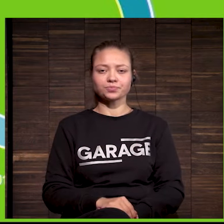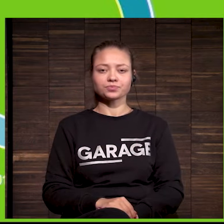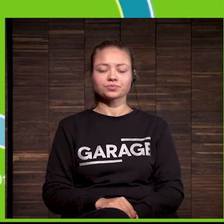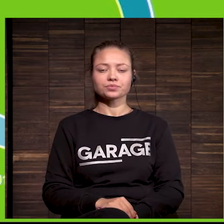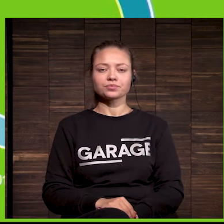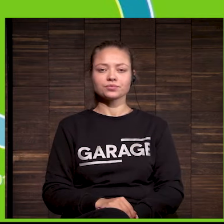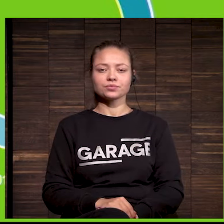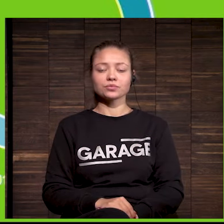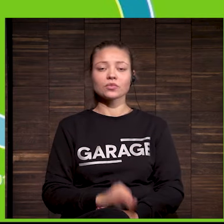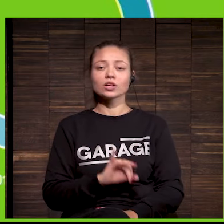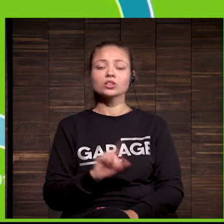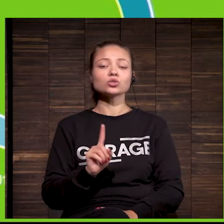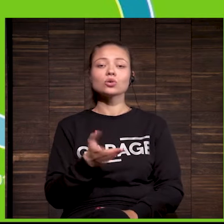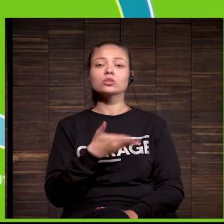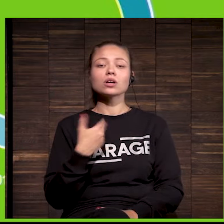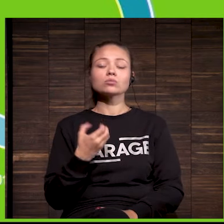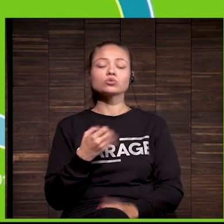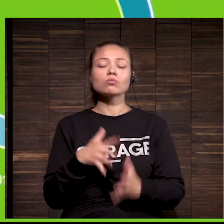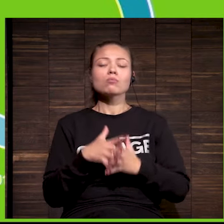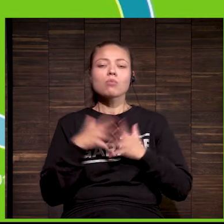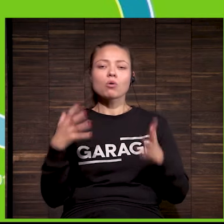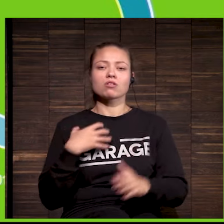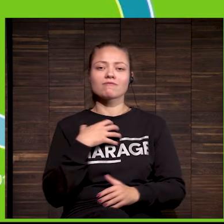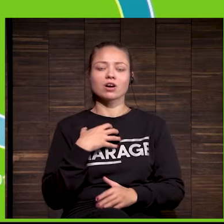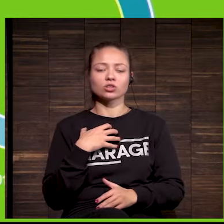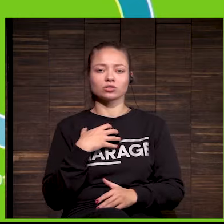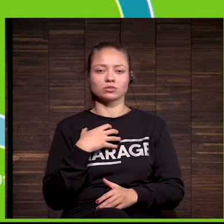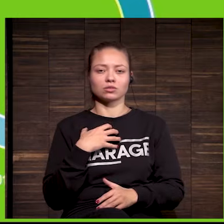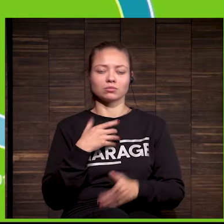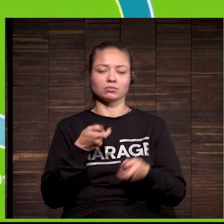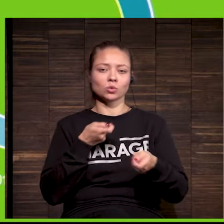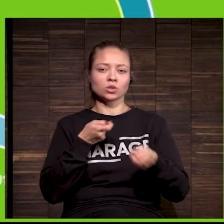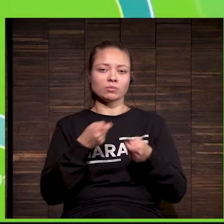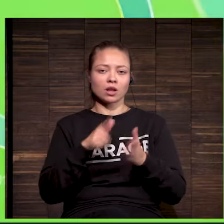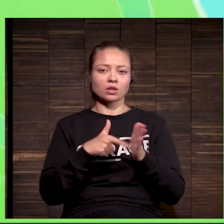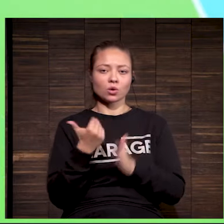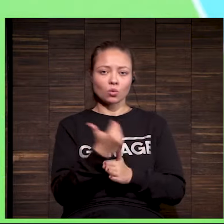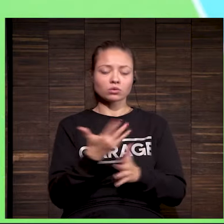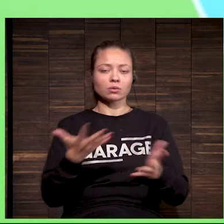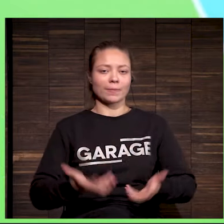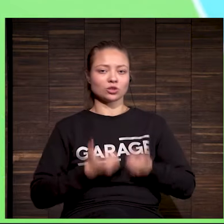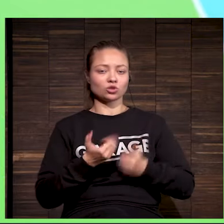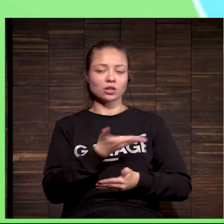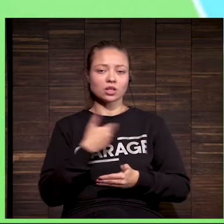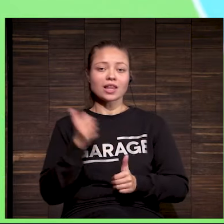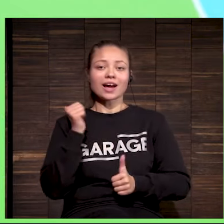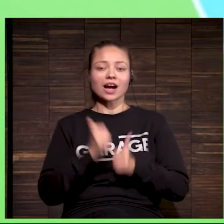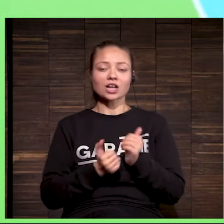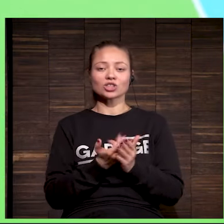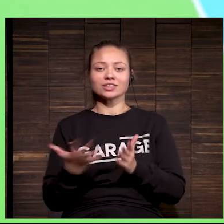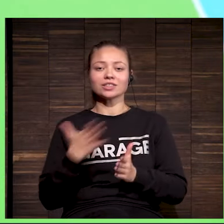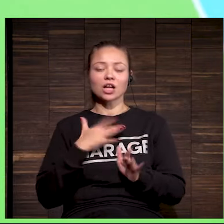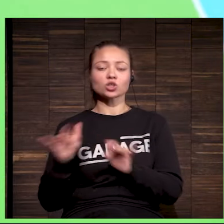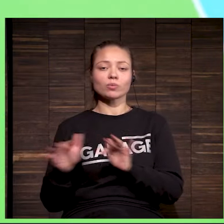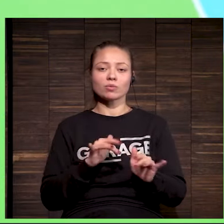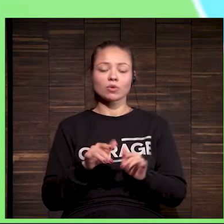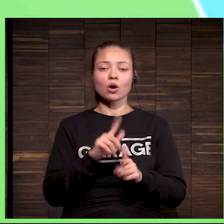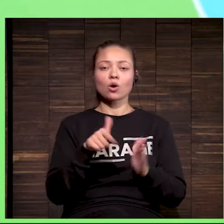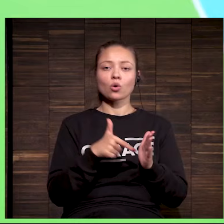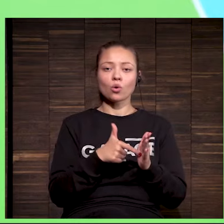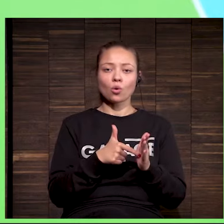что нам еще более более важно муниципалитет города нас поддержал на каждая из наших мероприятий